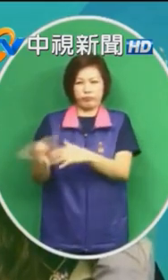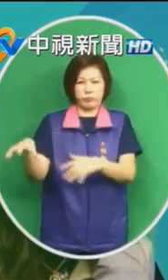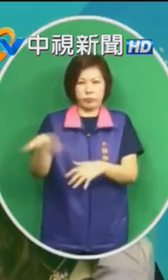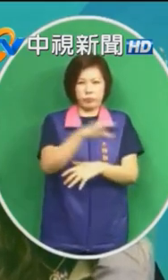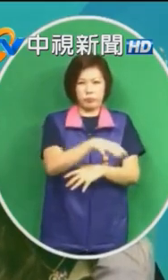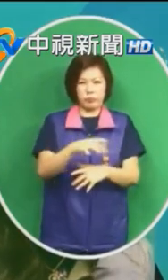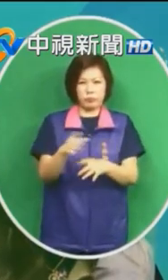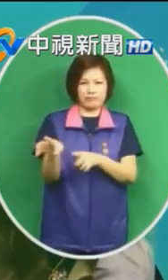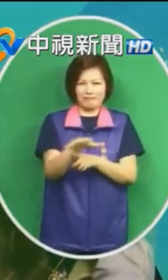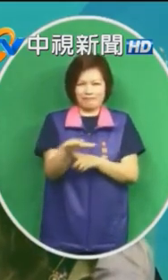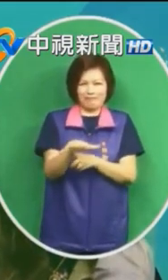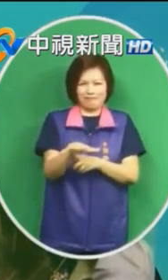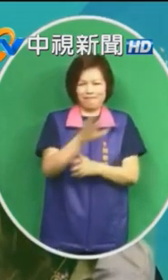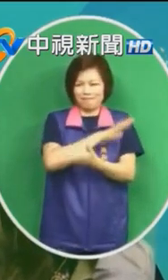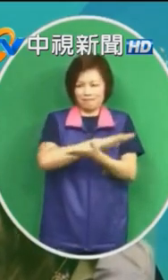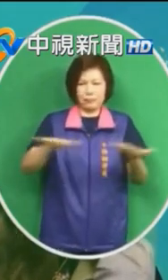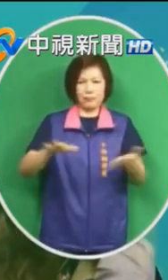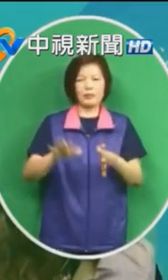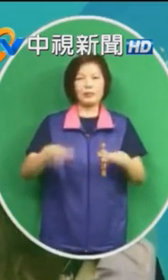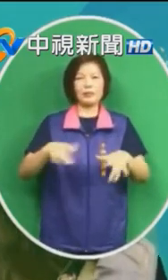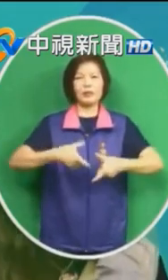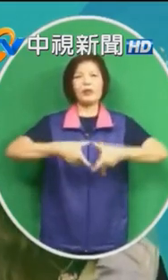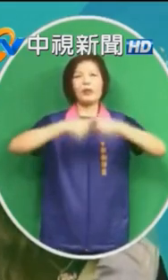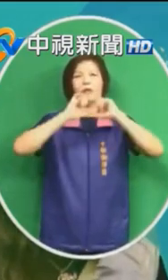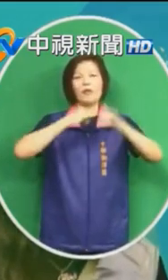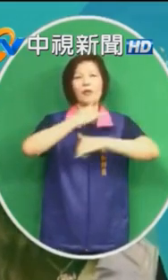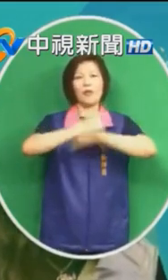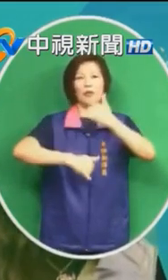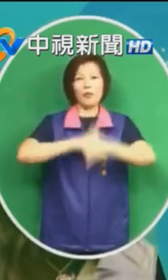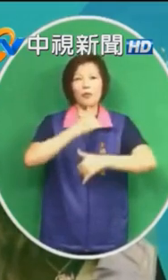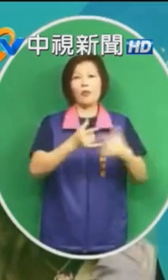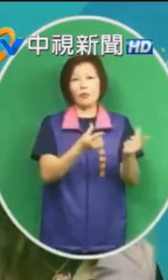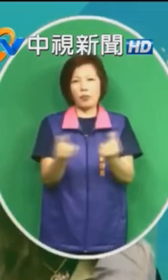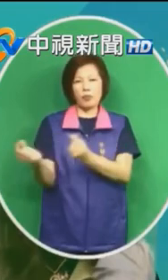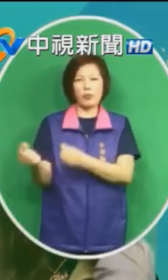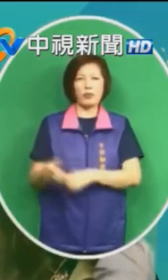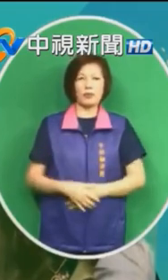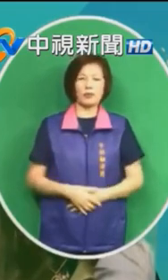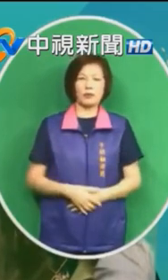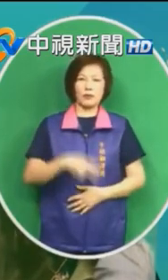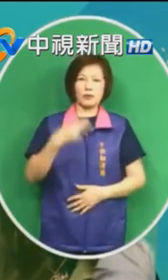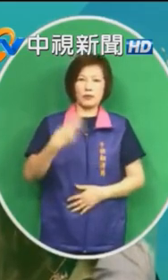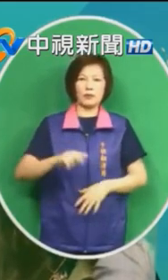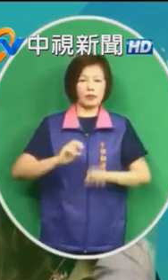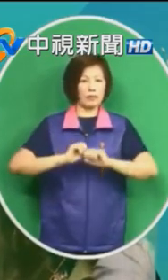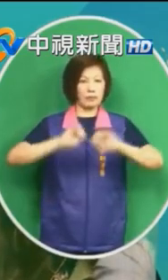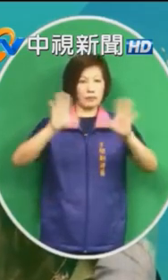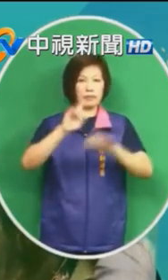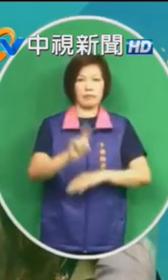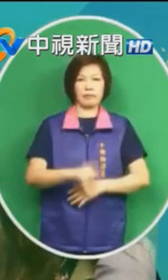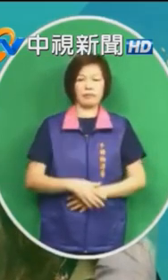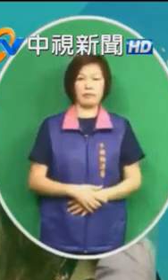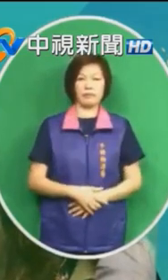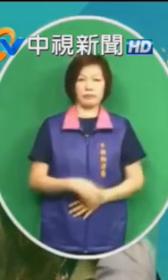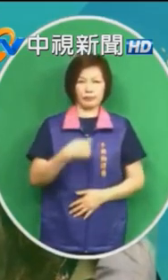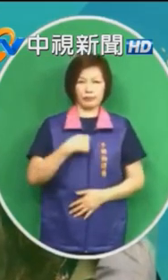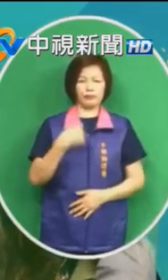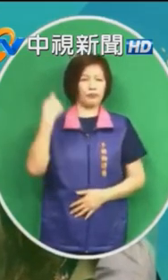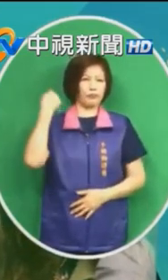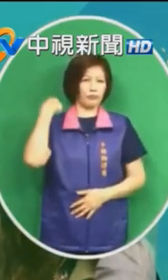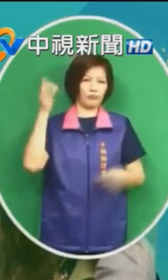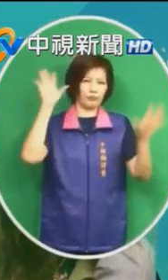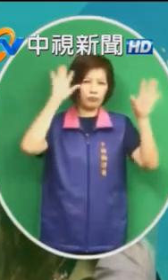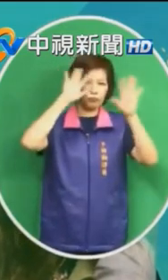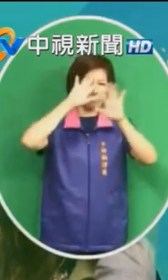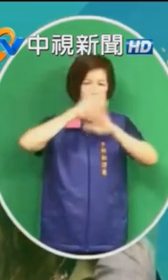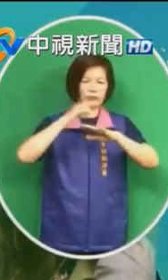后，今天恢复了生活秩序。那么同时也在这边跟大家报告，我也昨天傍晚